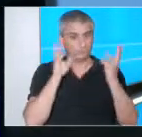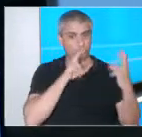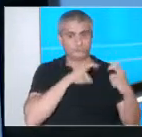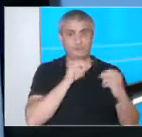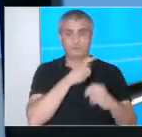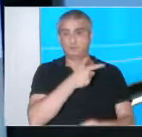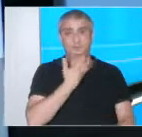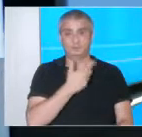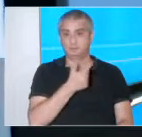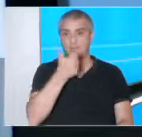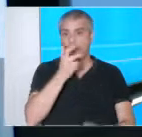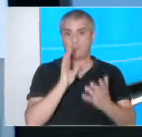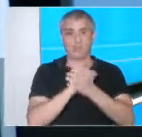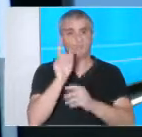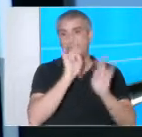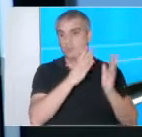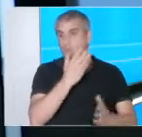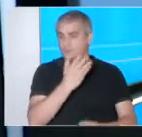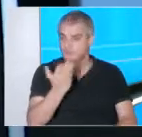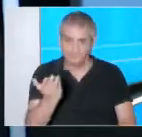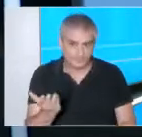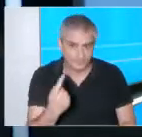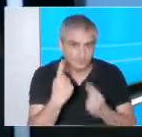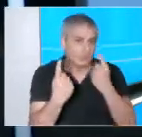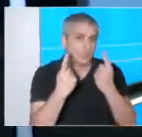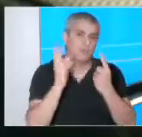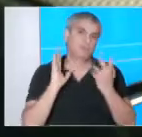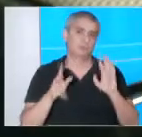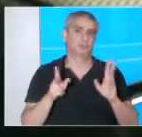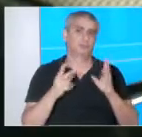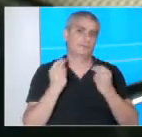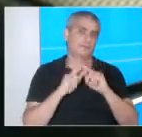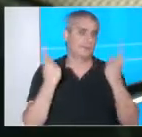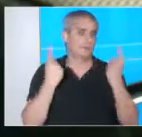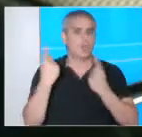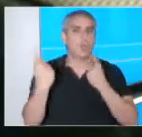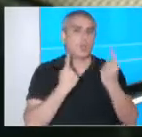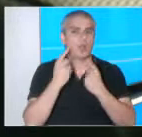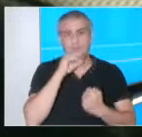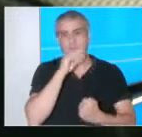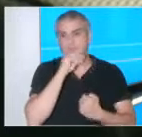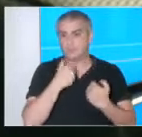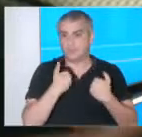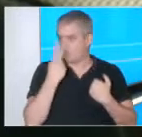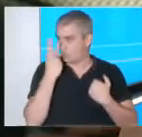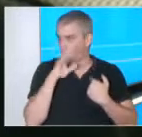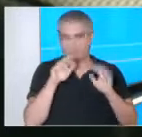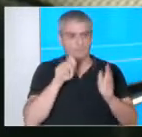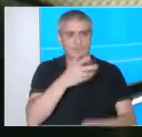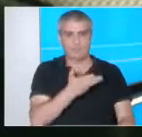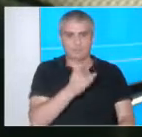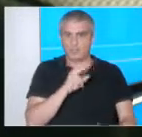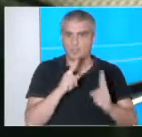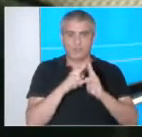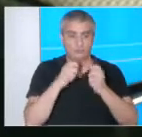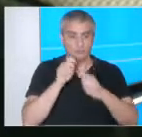כהנה. הוא לא, אבל החברים שלו מחרימים. כל אחד יש לו יציאות אחרות, כל אחד מדבר, רואים את זה גם במליאת הכנסת, אתה יכול